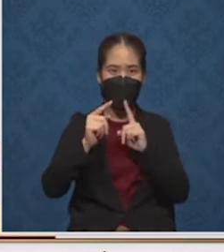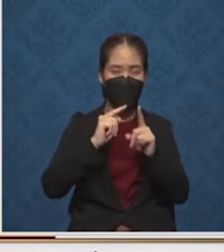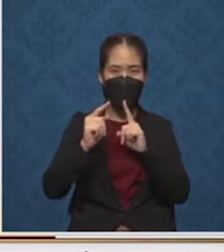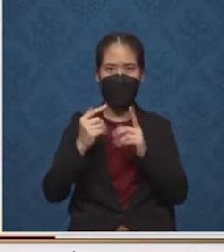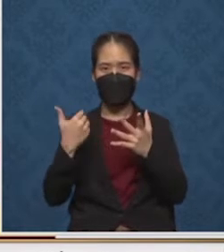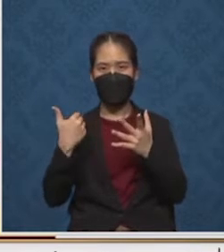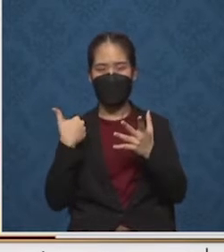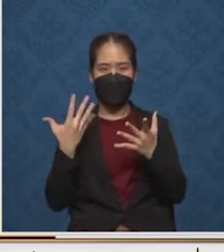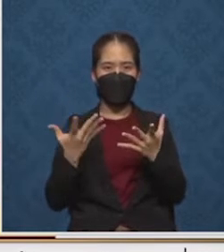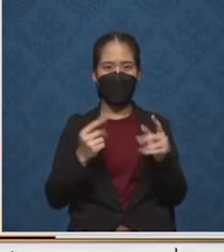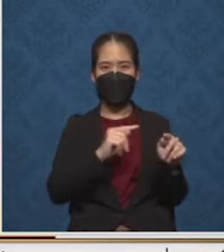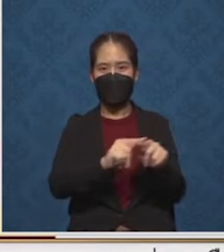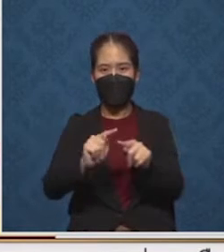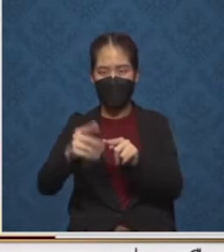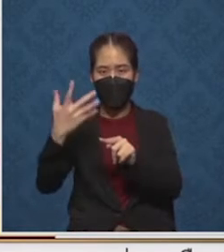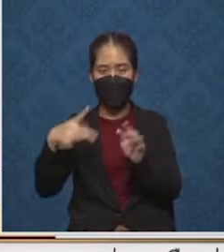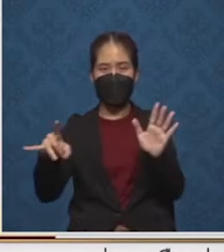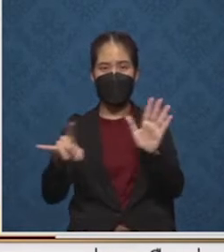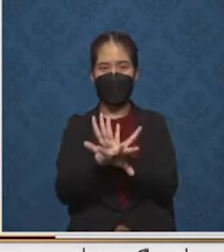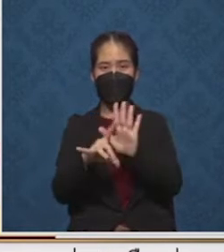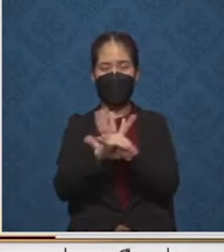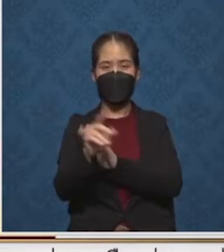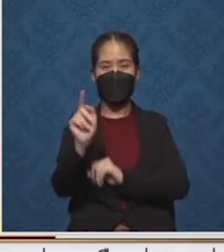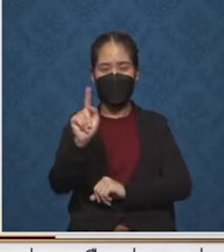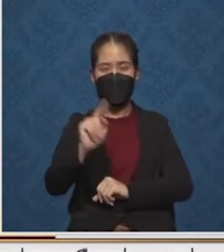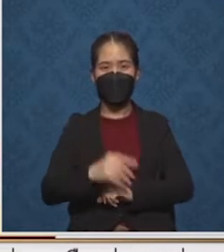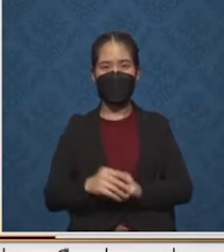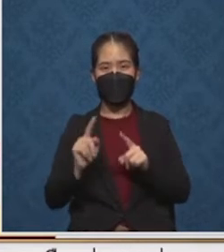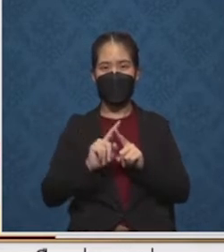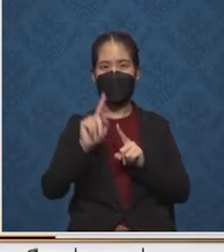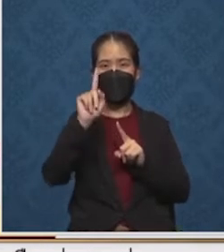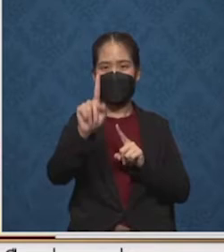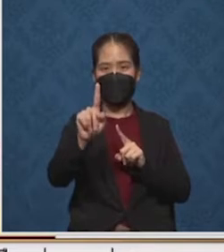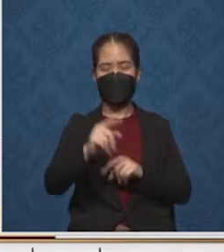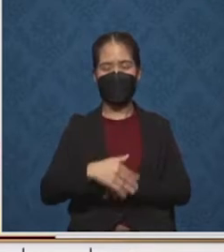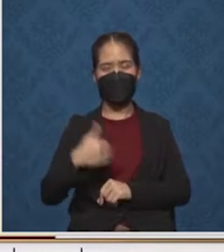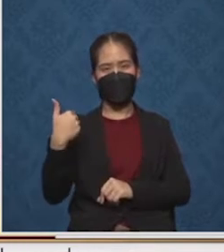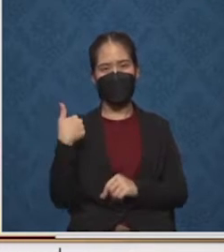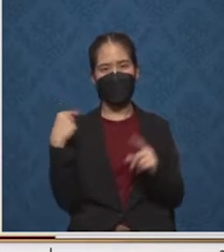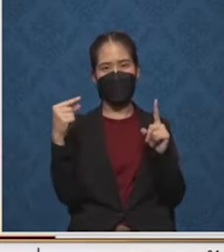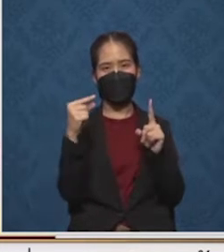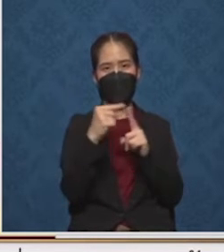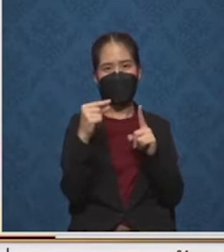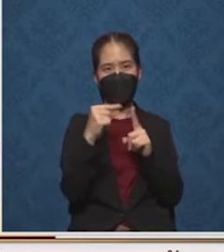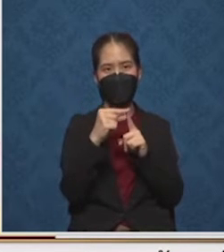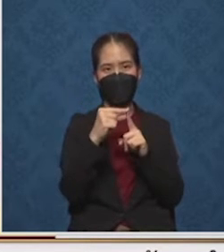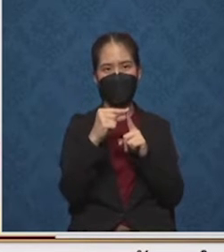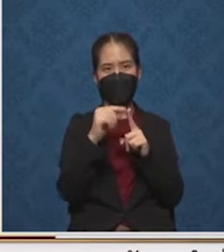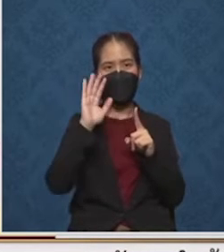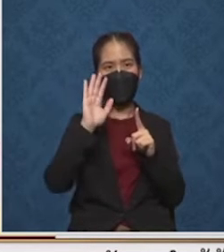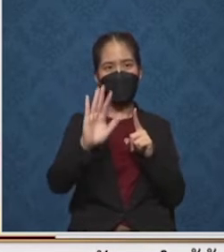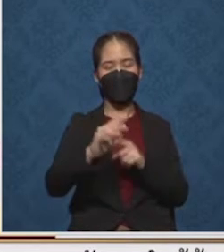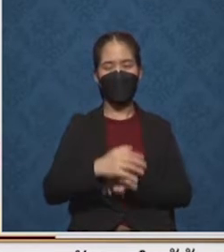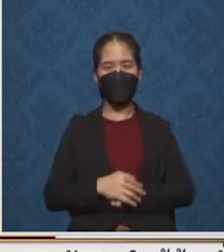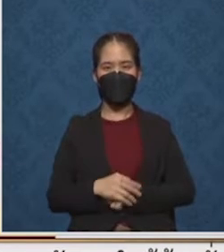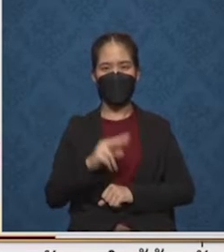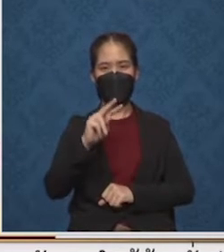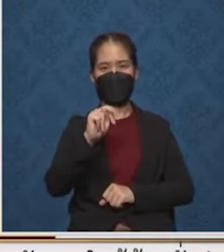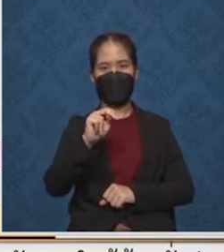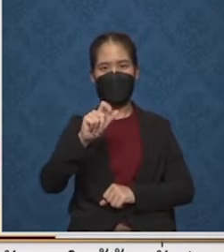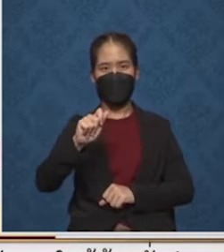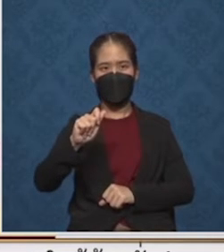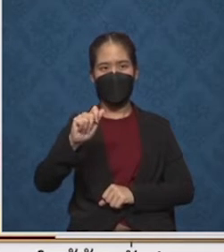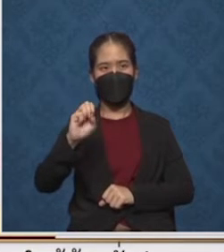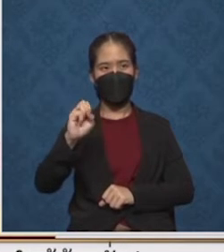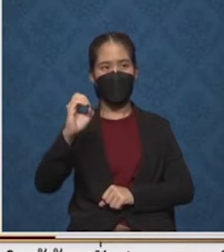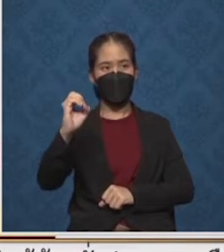ถอนการต่อรองสูตรท้ายนะครับหนึ่งครับมีถ้อยคำจัดnasopharynxวอคือ